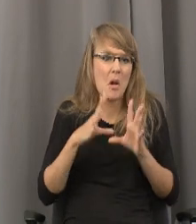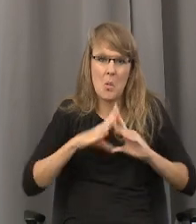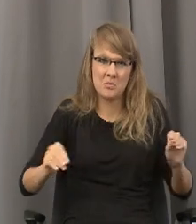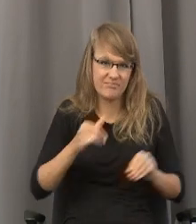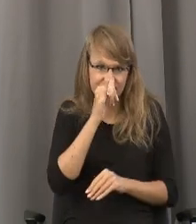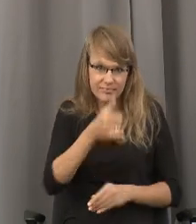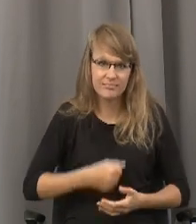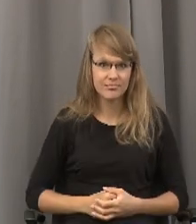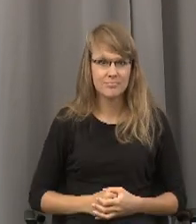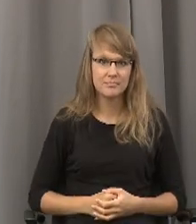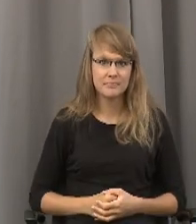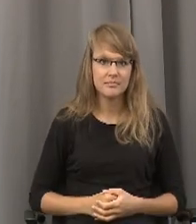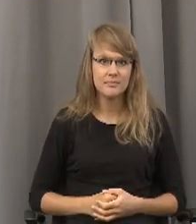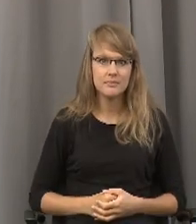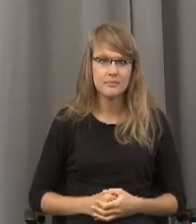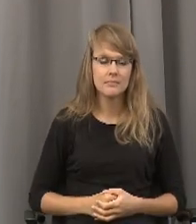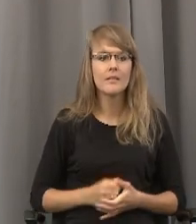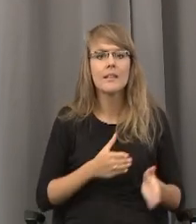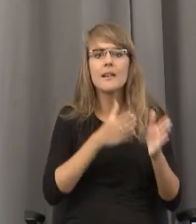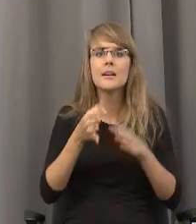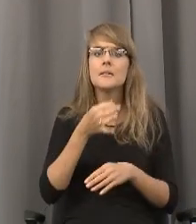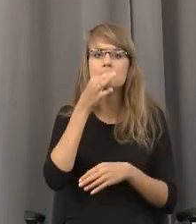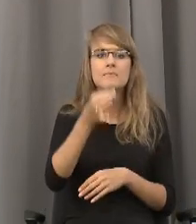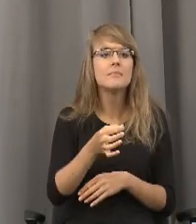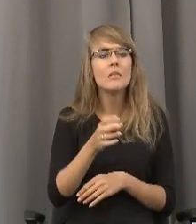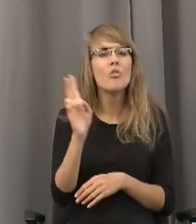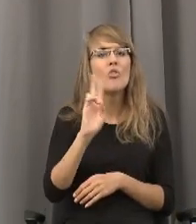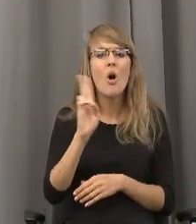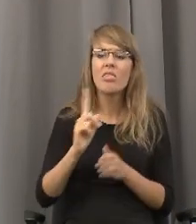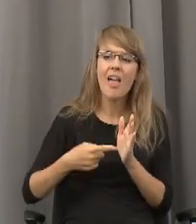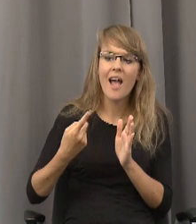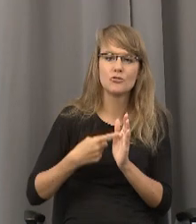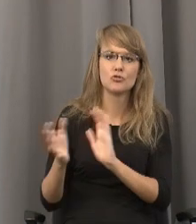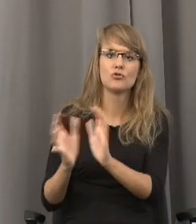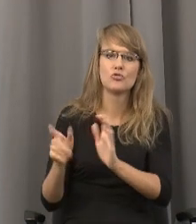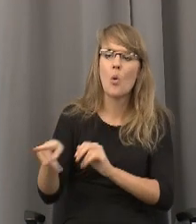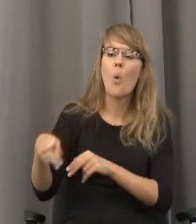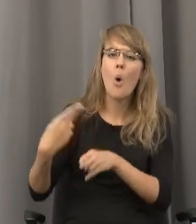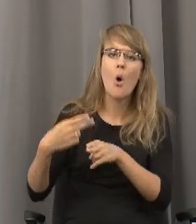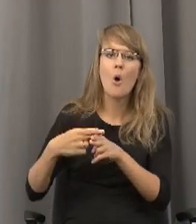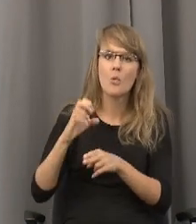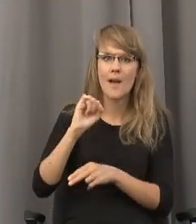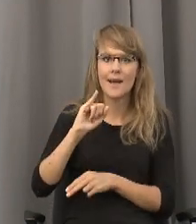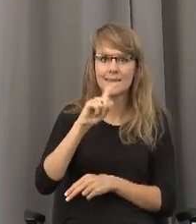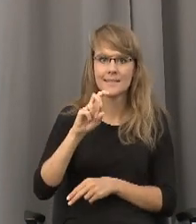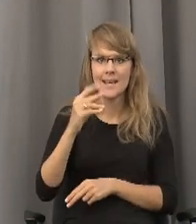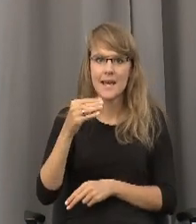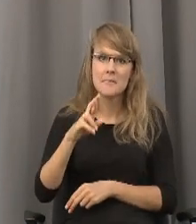I też pytanie, kto sprawuje najczęściej opiekę nad chorym na chorobę Alzheimera?